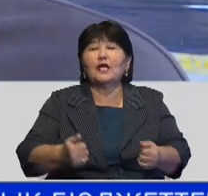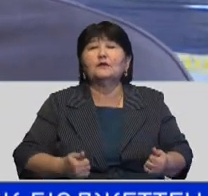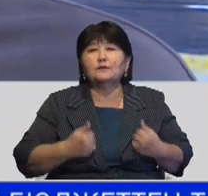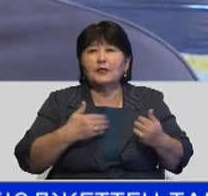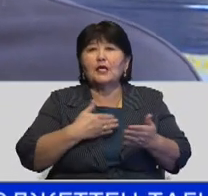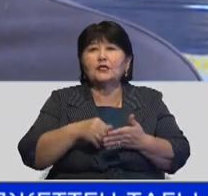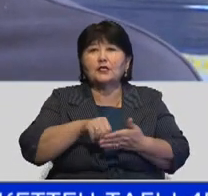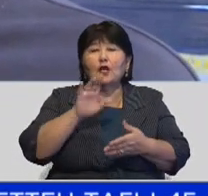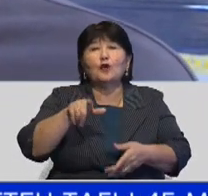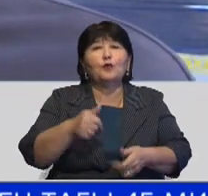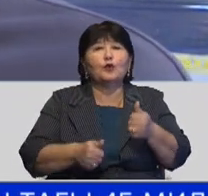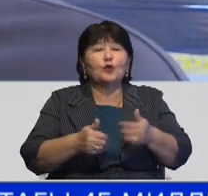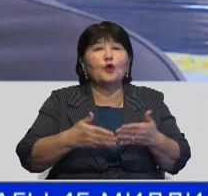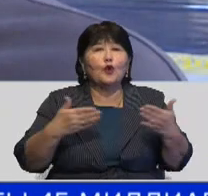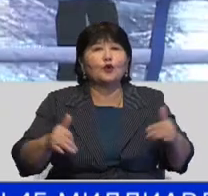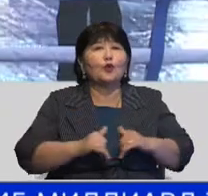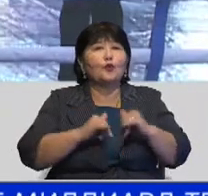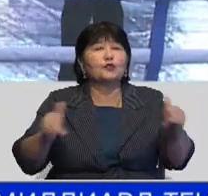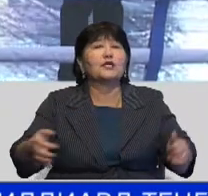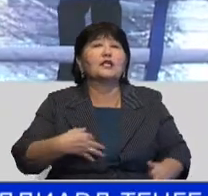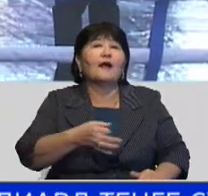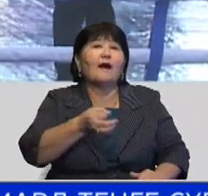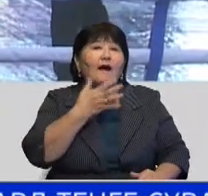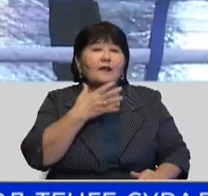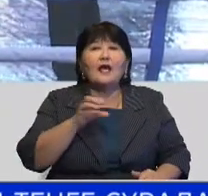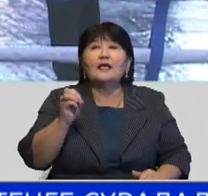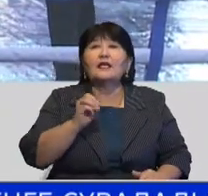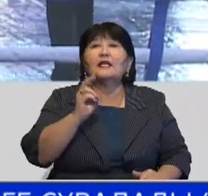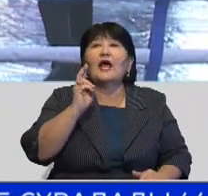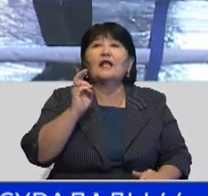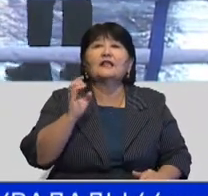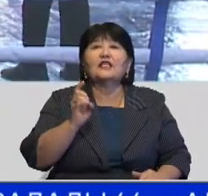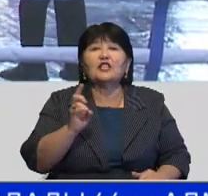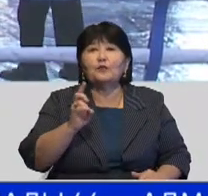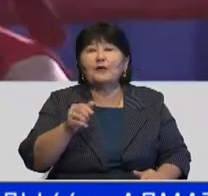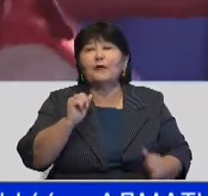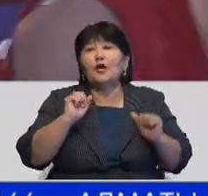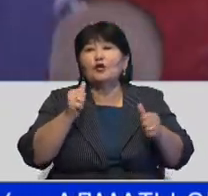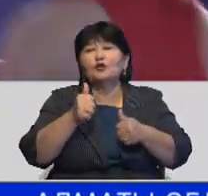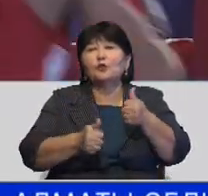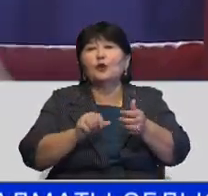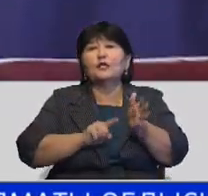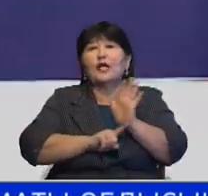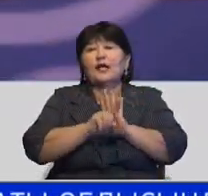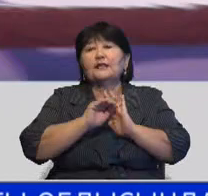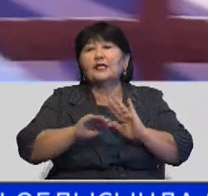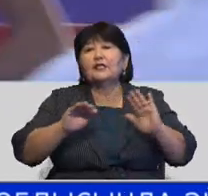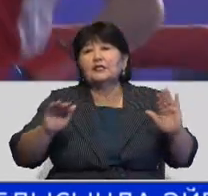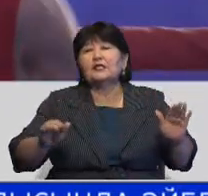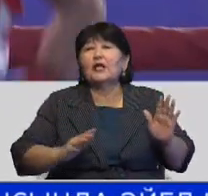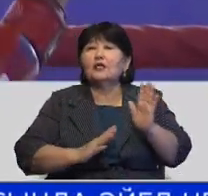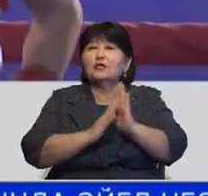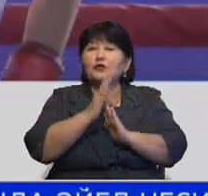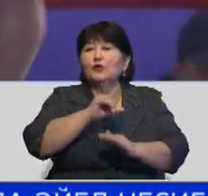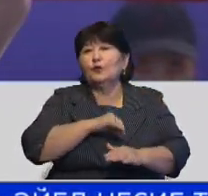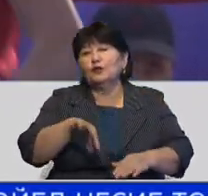өтеді. Бұл турнирдің үлкен өскенін қалаймыз. Ерлан Нысанбаев атындағы турнир спорт әлеміне қадам басқан жеткіншектердің жетілуіне